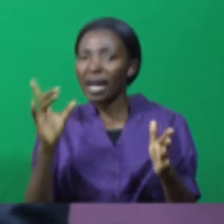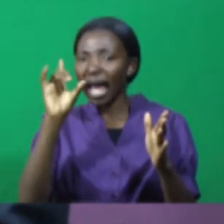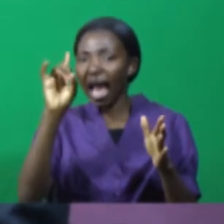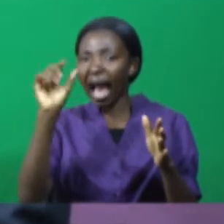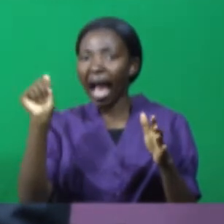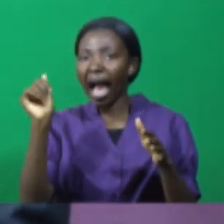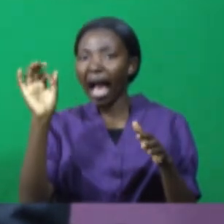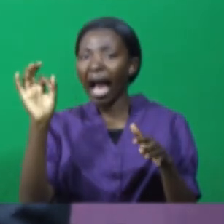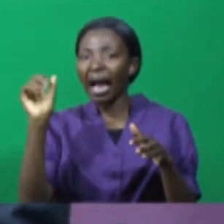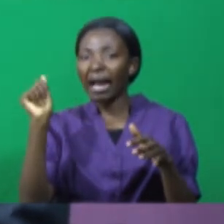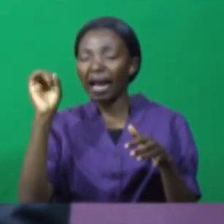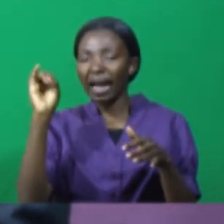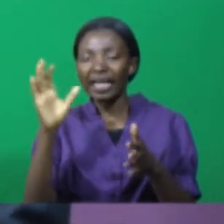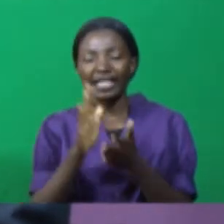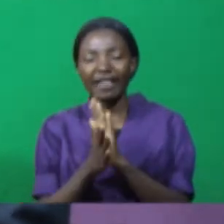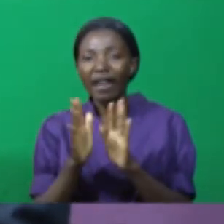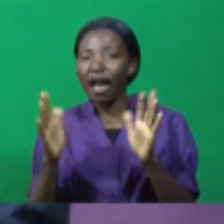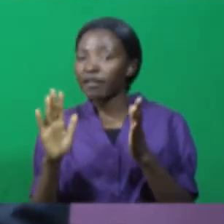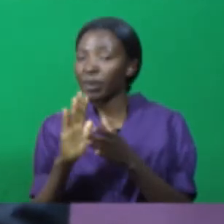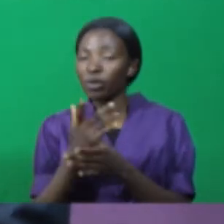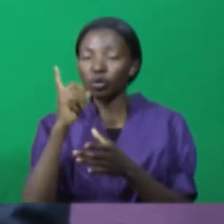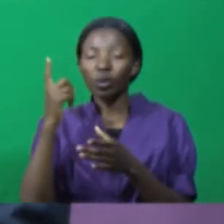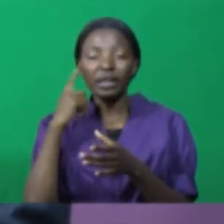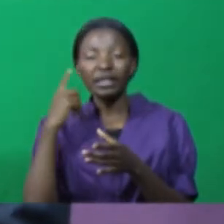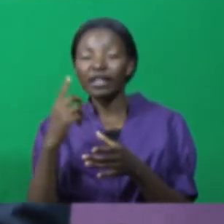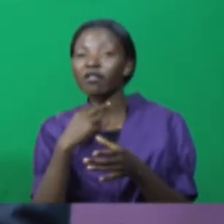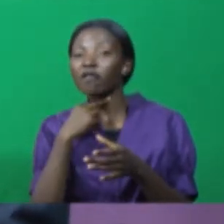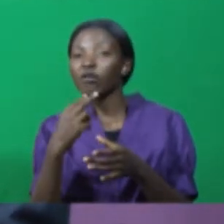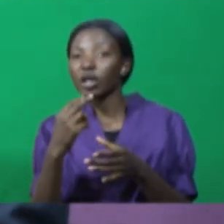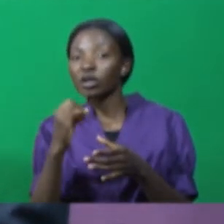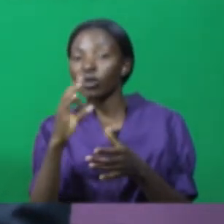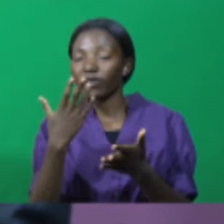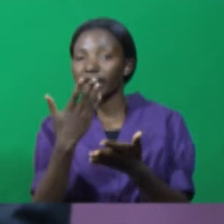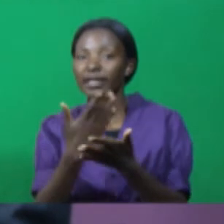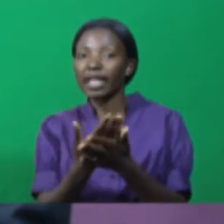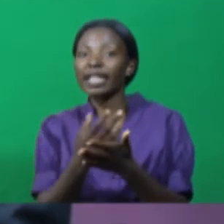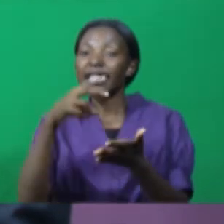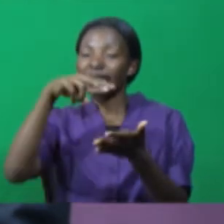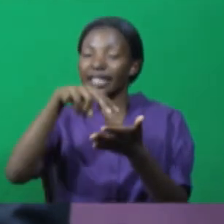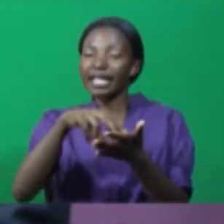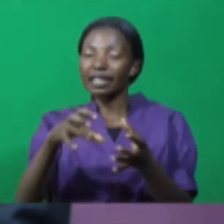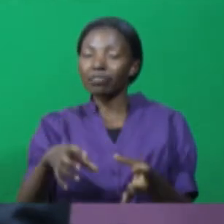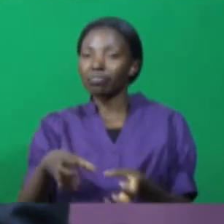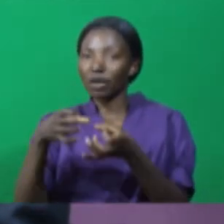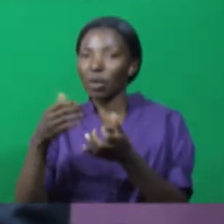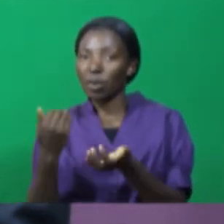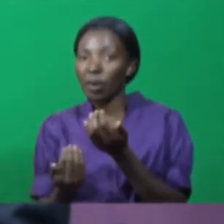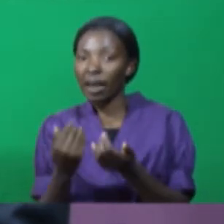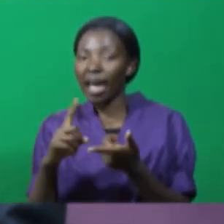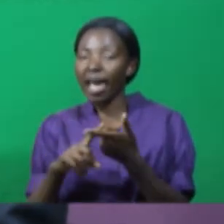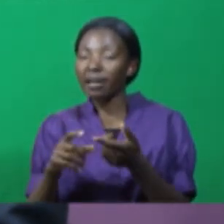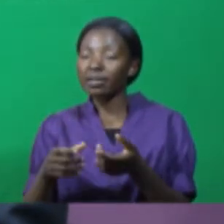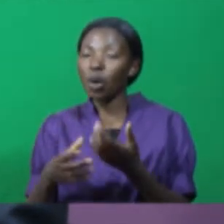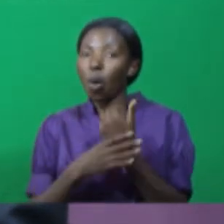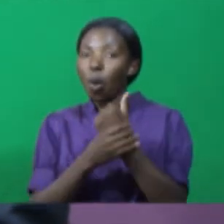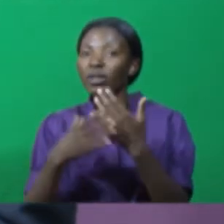Hagari? Usatya nokuti Mwari wanzwa izwi remukomana apo paari. Mm-hmm. Simuka usimudze mukomana, umbate